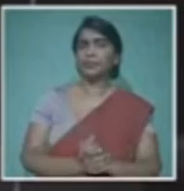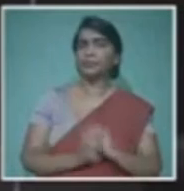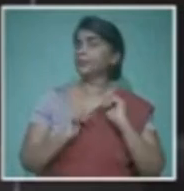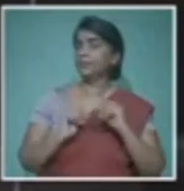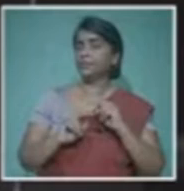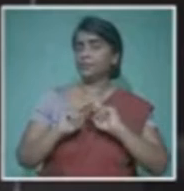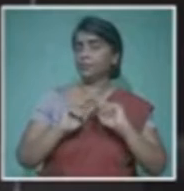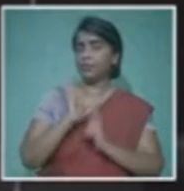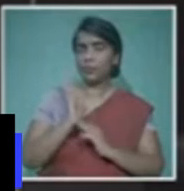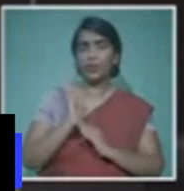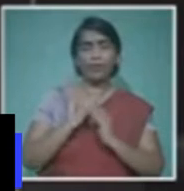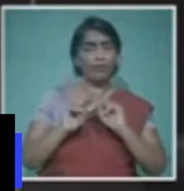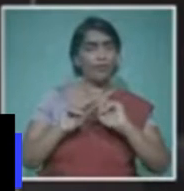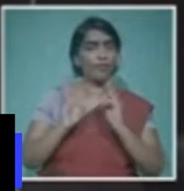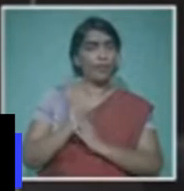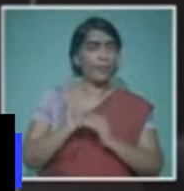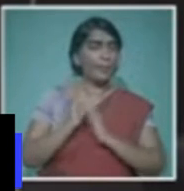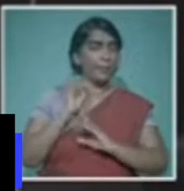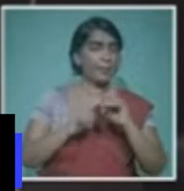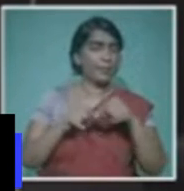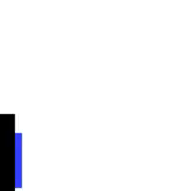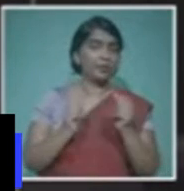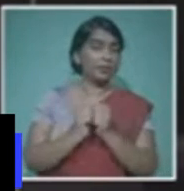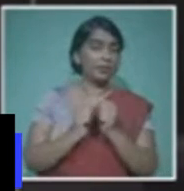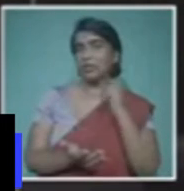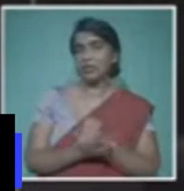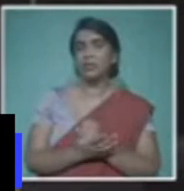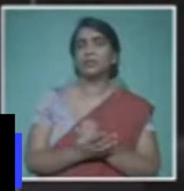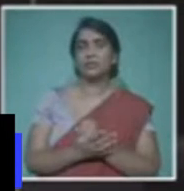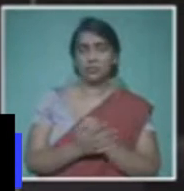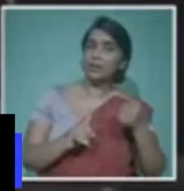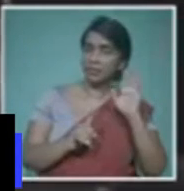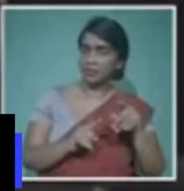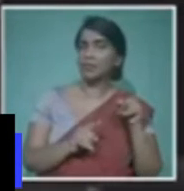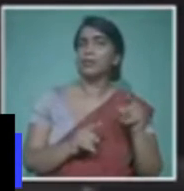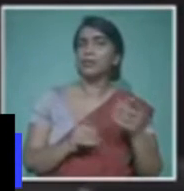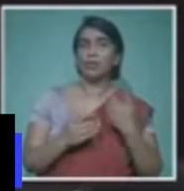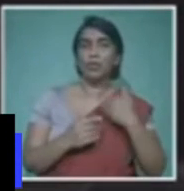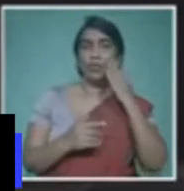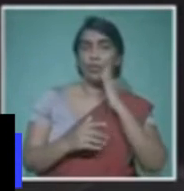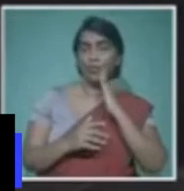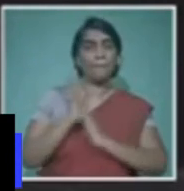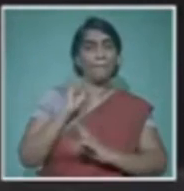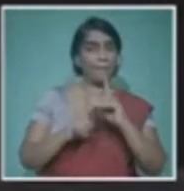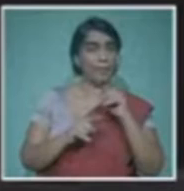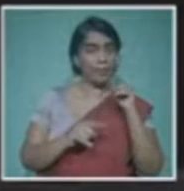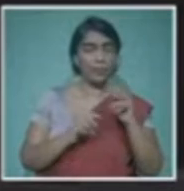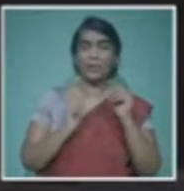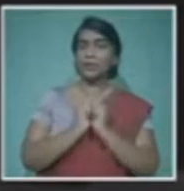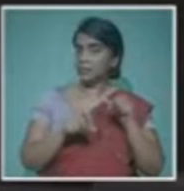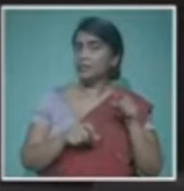අපි මේ විදේශ අමාත්‍යංශයේ මේ කාලේ මෙහෙවන්නේ ඊටාම අමාරු පරිච්ඡේදයක අපේ විදේශ අමාත්‍යංශයේ ඉන්න